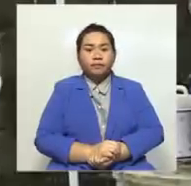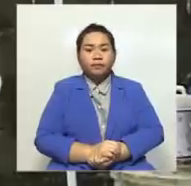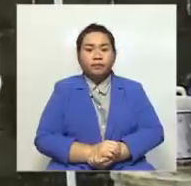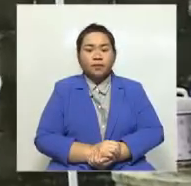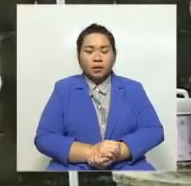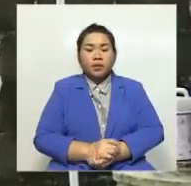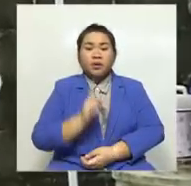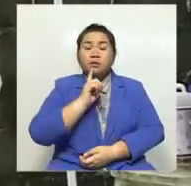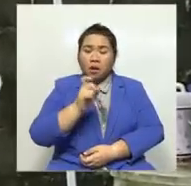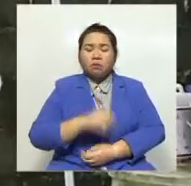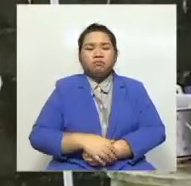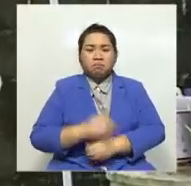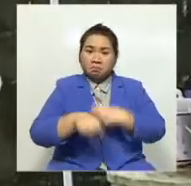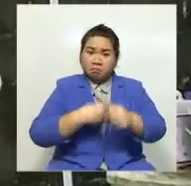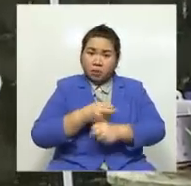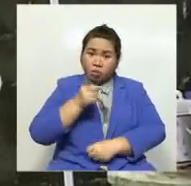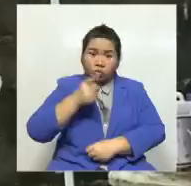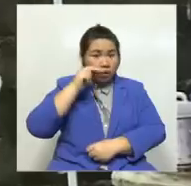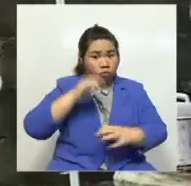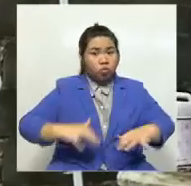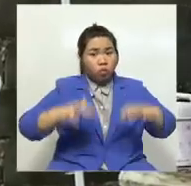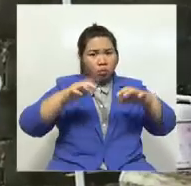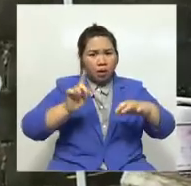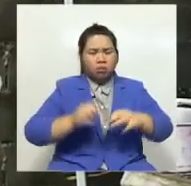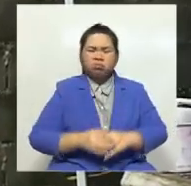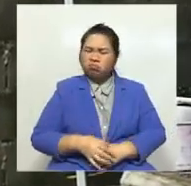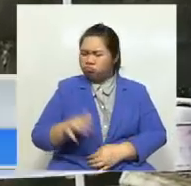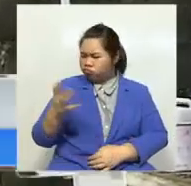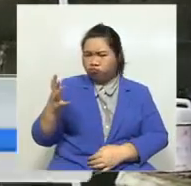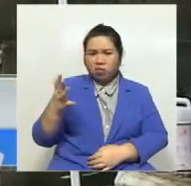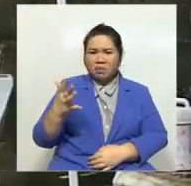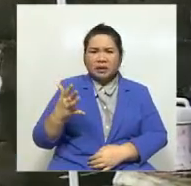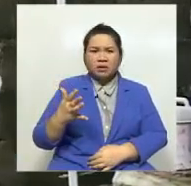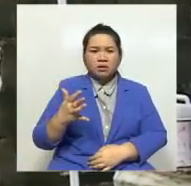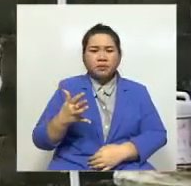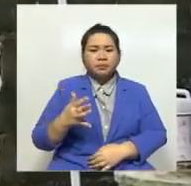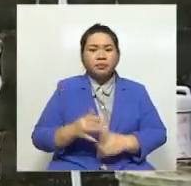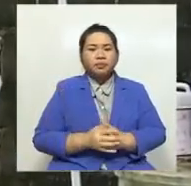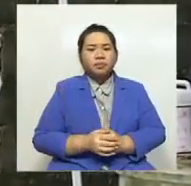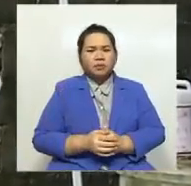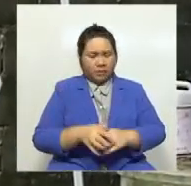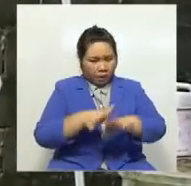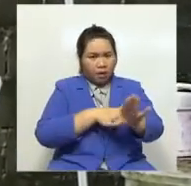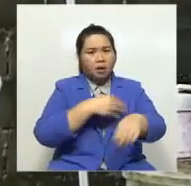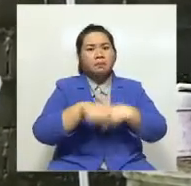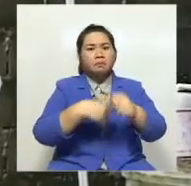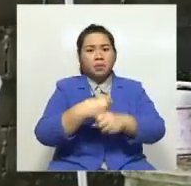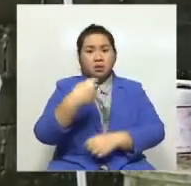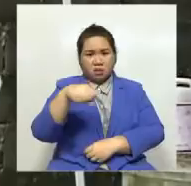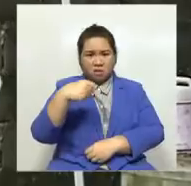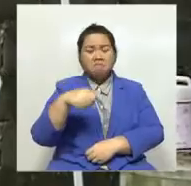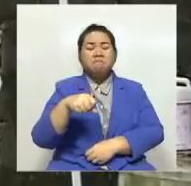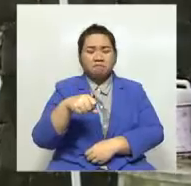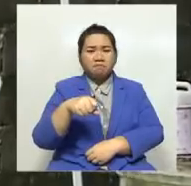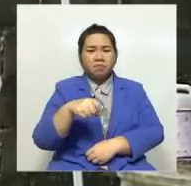ปกติมันท่วมแบบนี้ทุกปีไหมคะ บ่มีครับมันหักเริ่มมันชิบกว่าปีแล้วมันท่วมมานะม